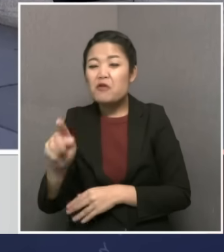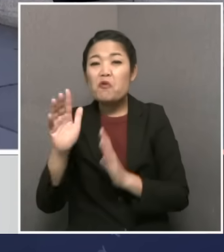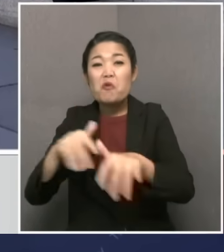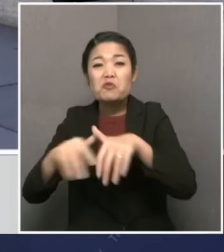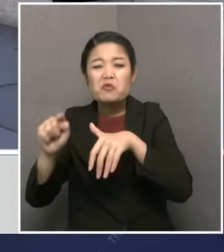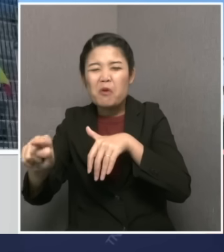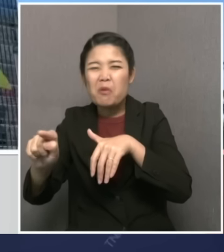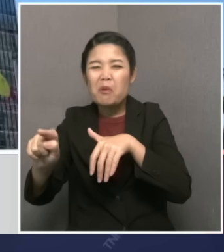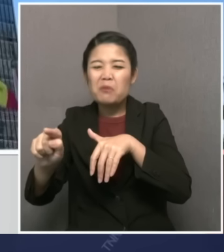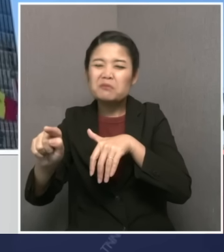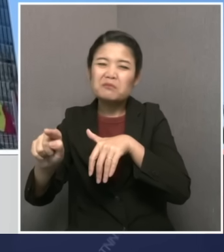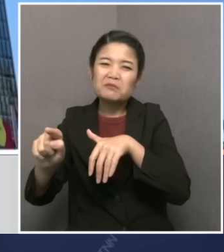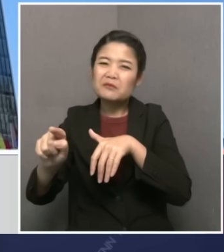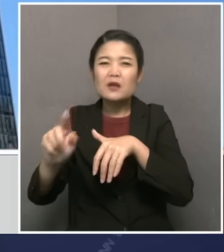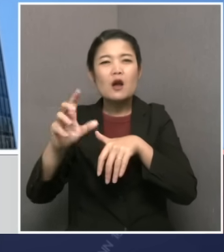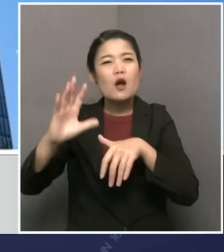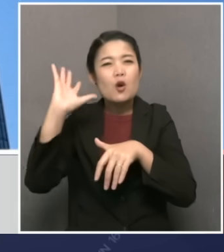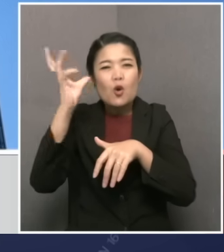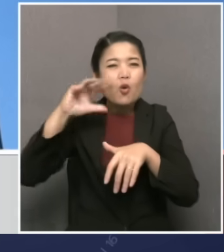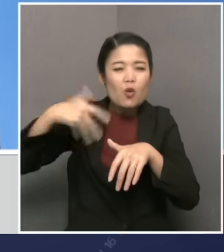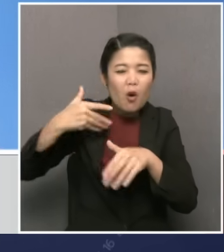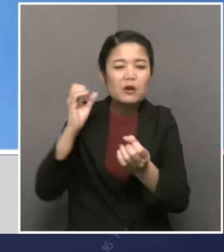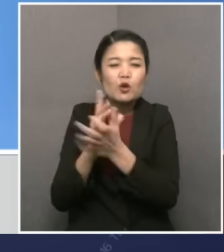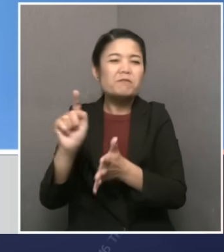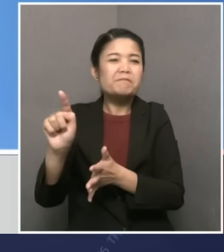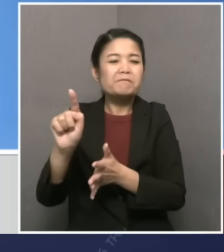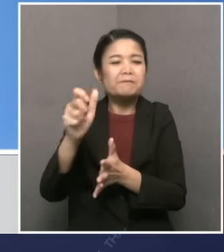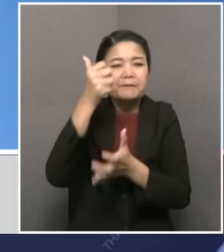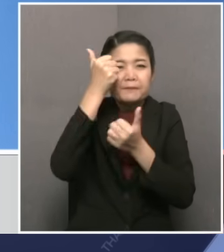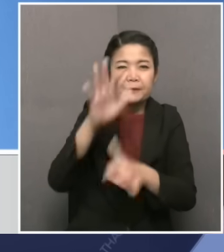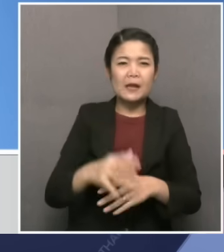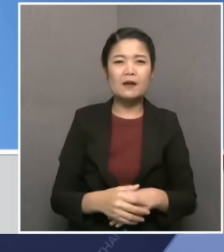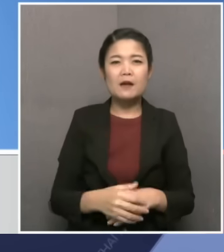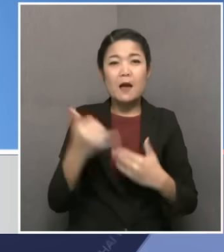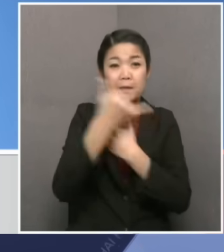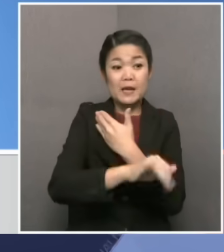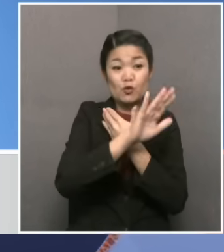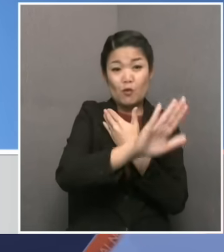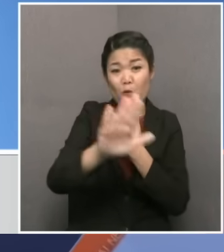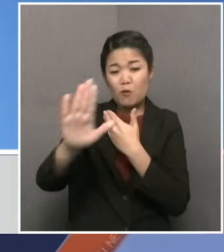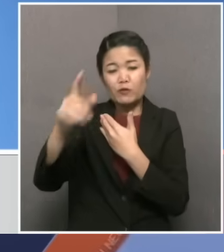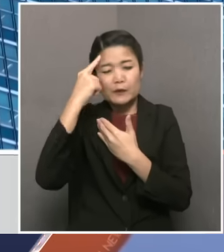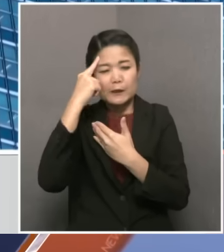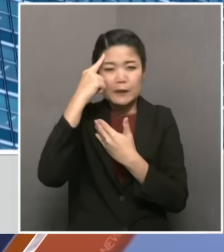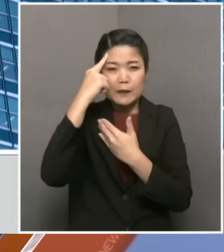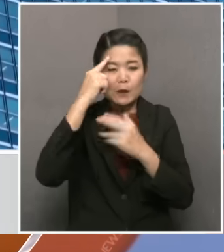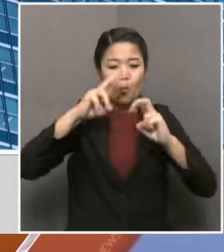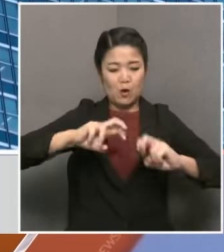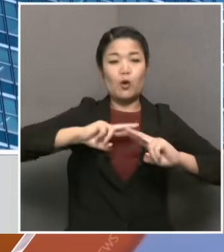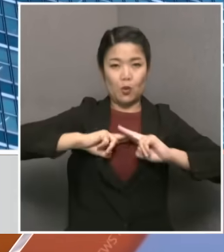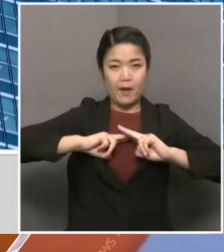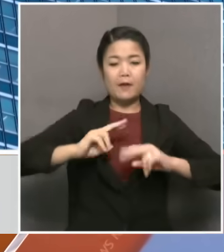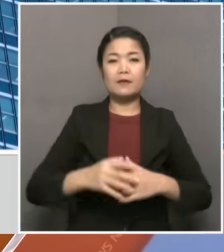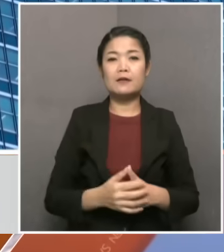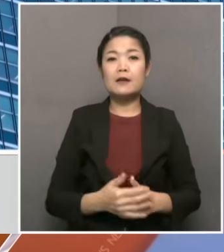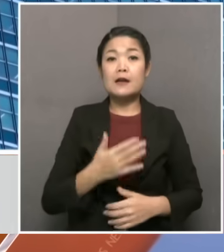ทศก็ต้องมาพิจารณาไต่จองด้วยตัวเองไงว่านี่มันจึงเป็นเรื่องยากที่จะบรรลุนะเรื่องจริงๆผมความเห็นผม